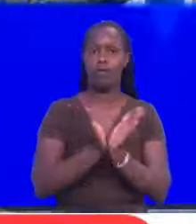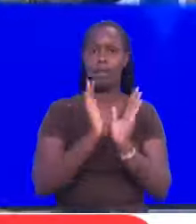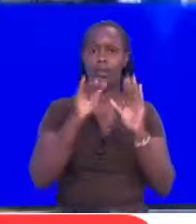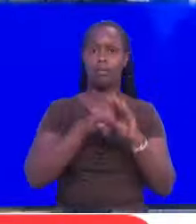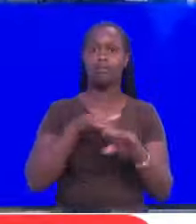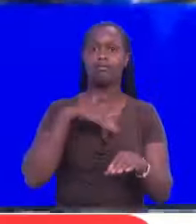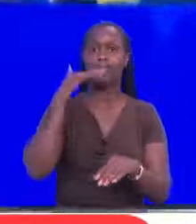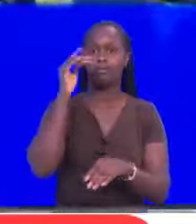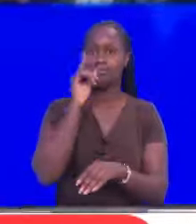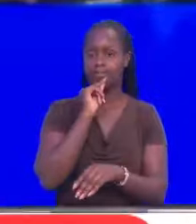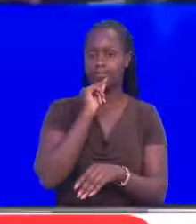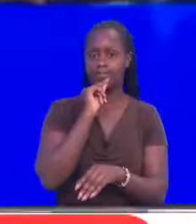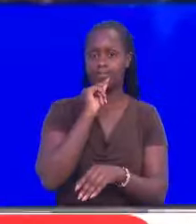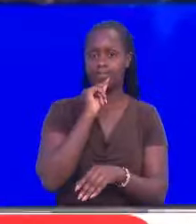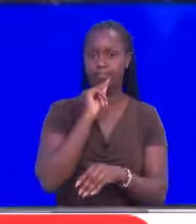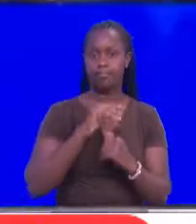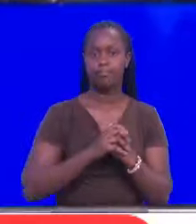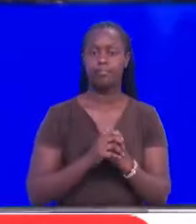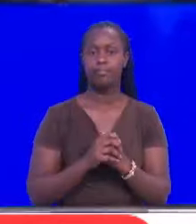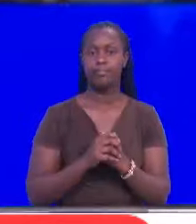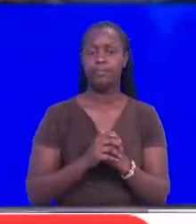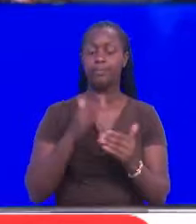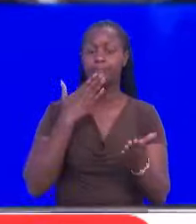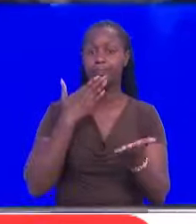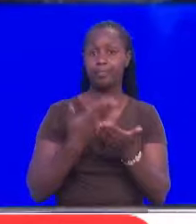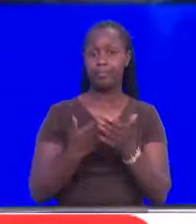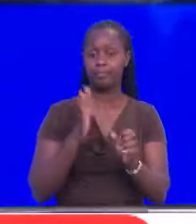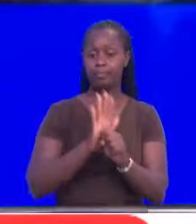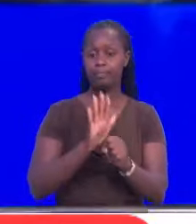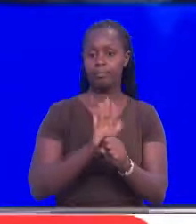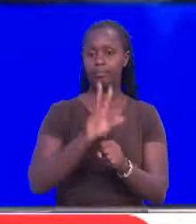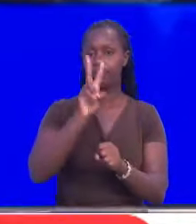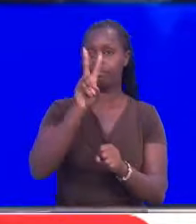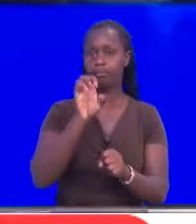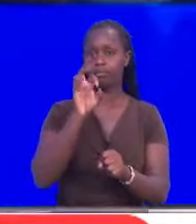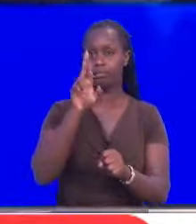247 Nairobi. Asante sana Vera Alberta kwa taarifa.